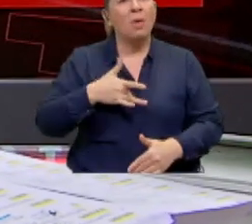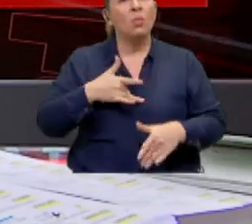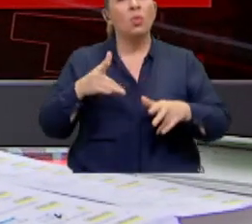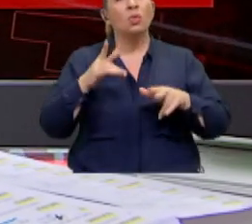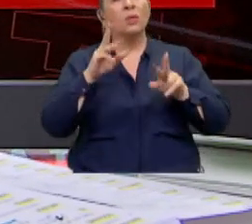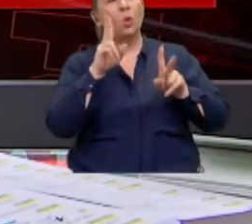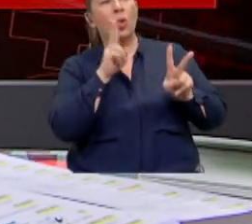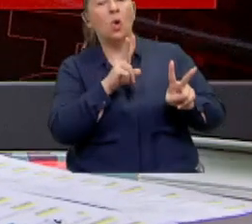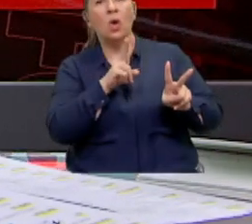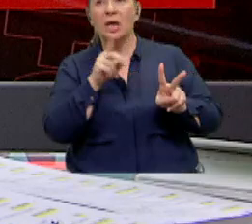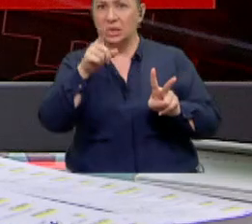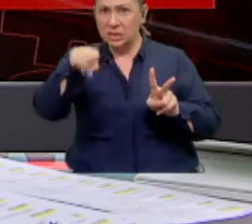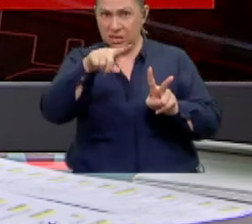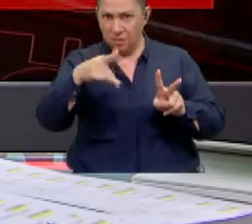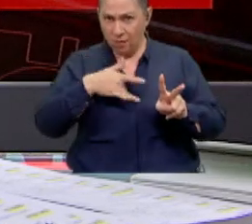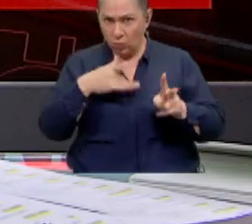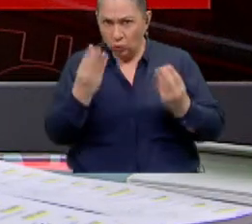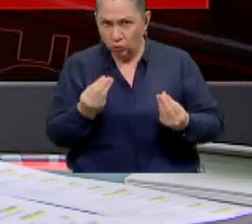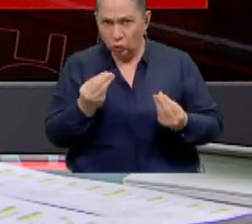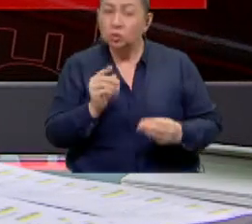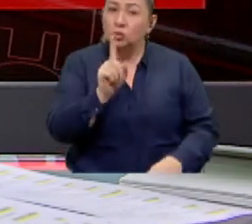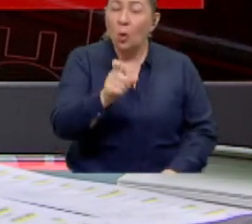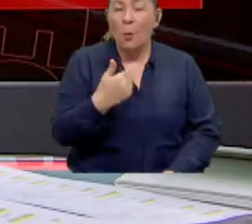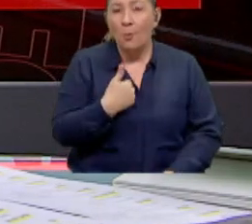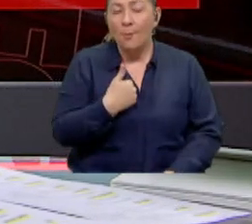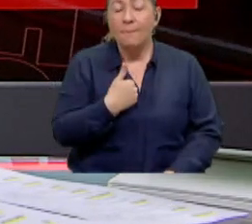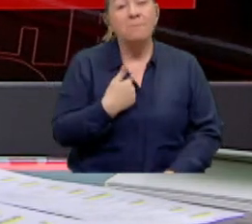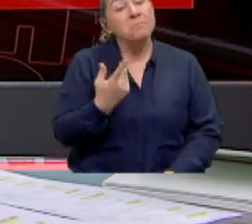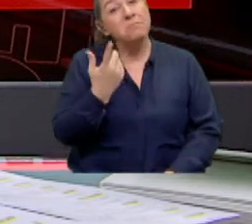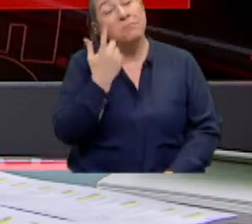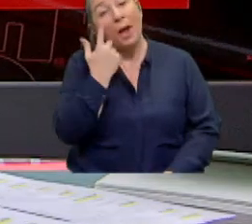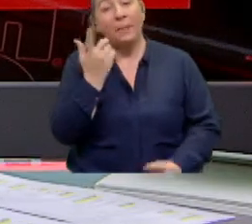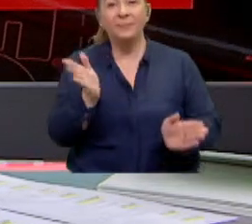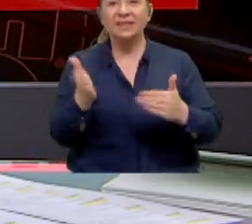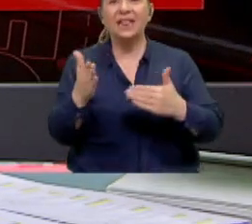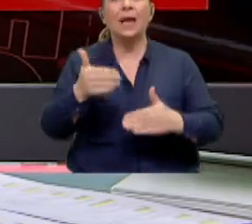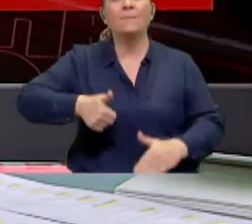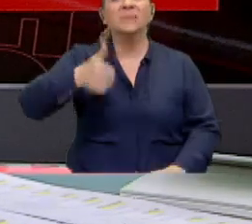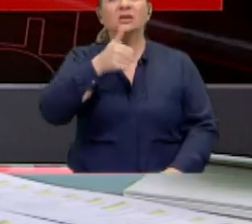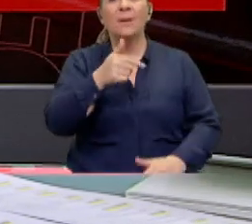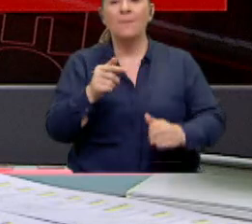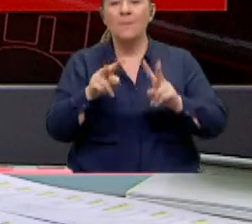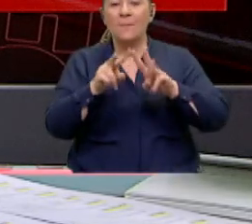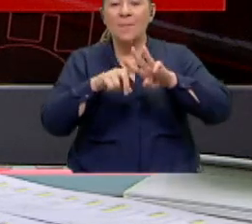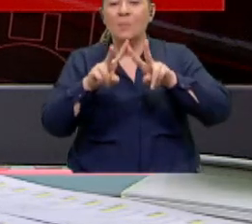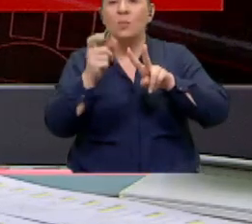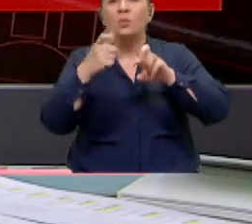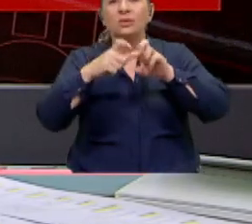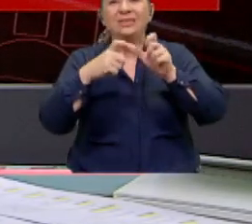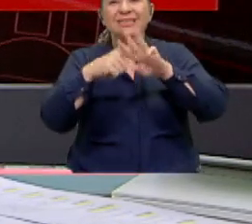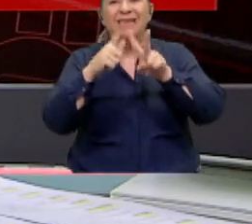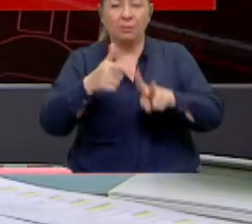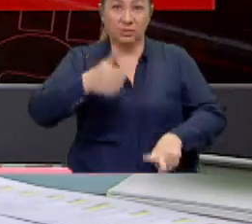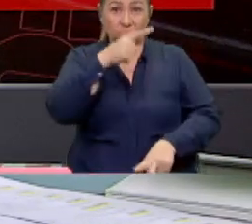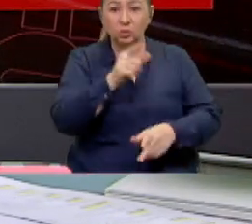görünüyor. Sizi memnun etti mi? Soru bu. Bakalım sendika başkanı, memur sen başkanı ya da bu